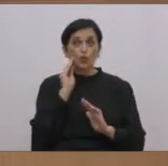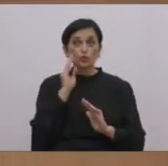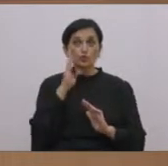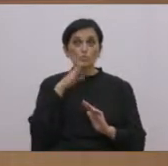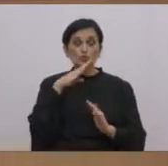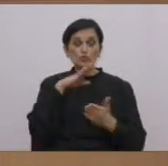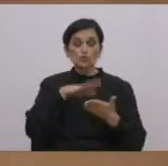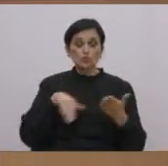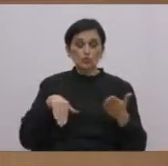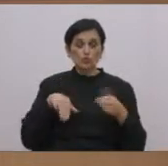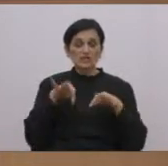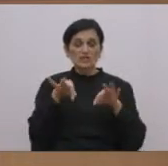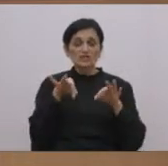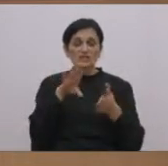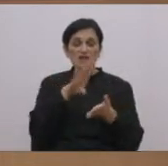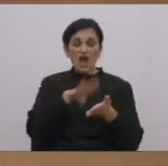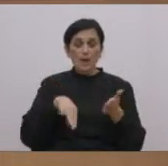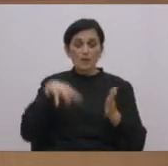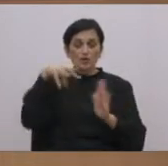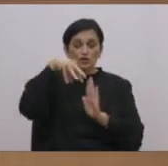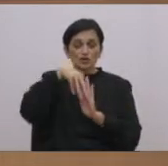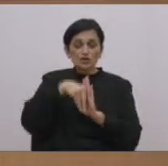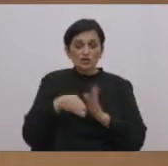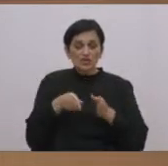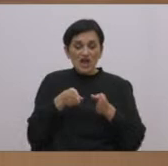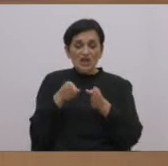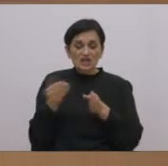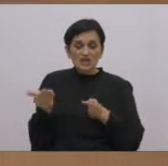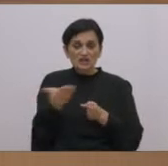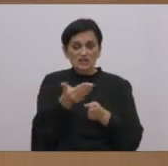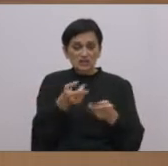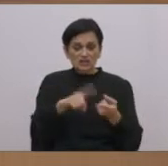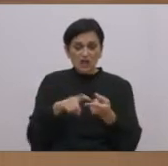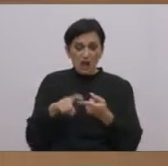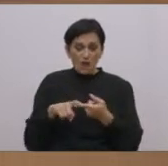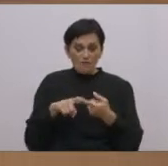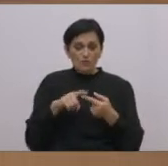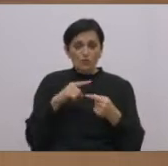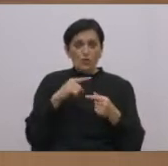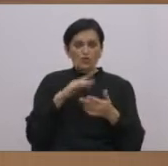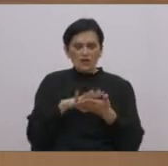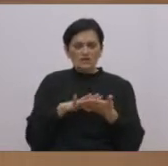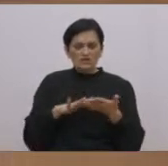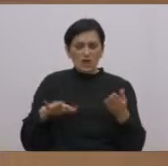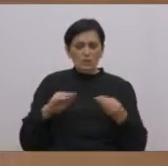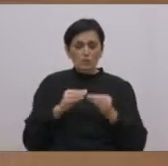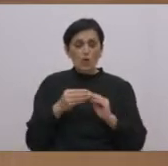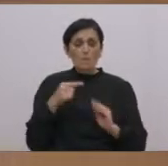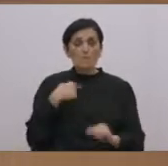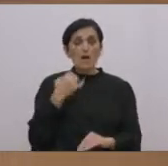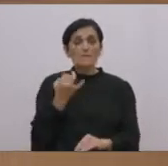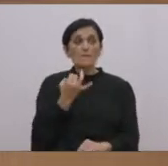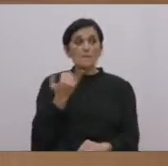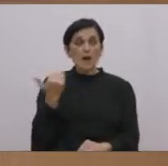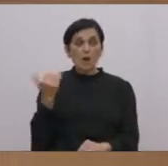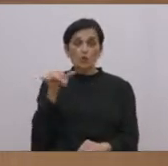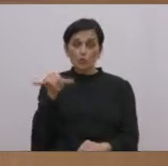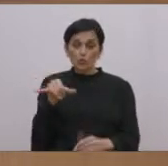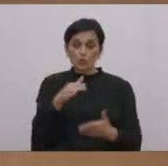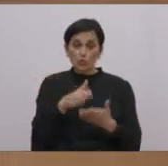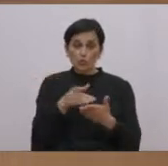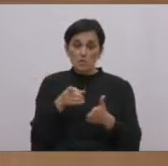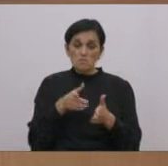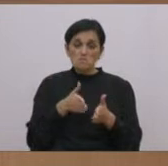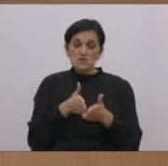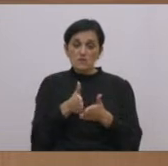უწყლობა, უტრანსპორტობა და შიდა გზებთან დაკავშირებით პრობლემა წლიდან წლამდე გრძელდება, მე მაინტერესებს თქვენგან, თუ გაქვთ ამ